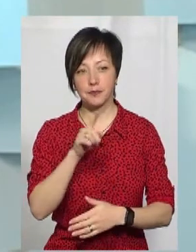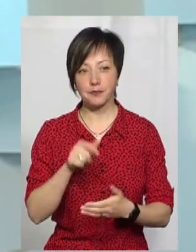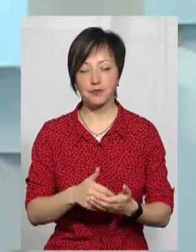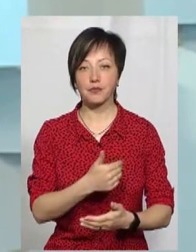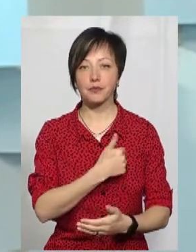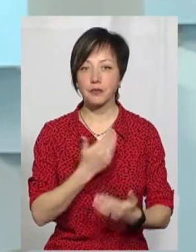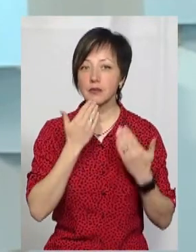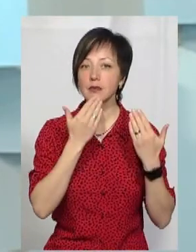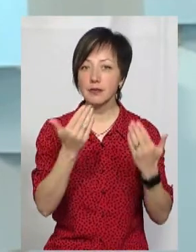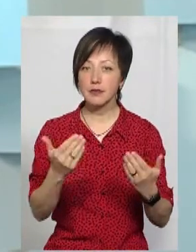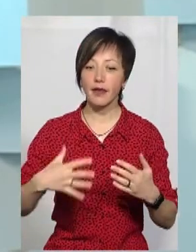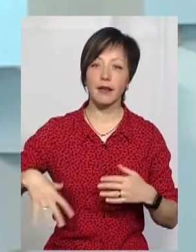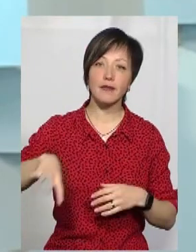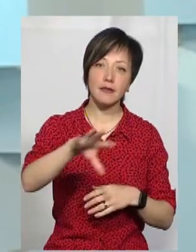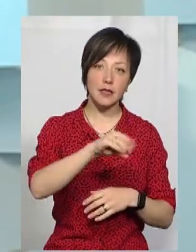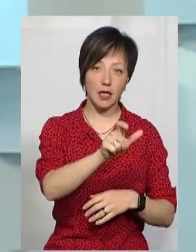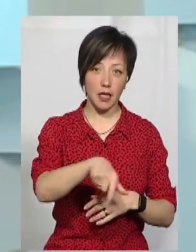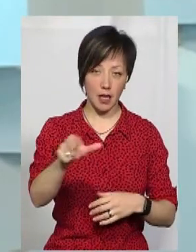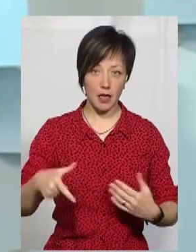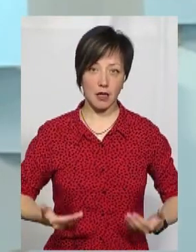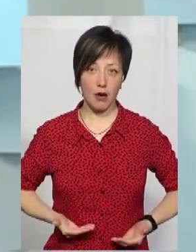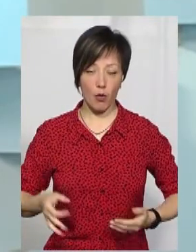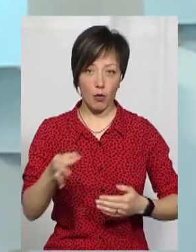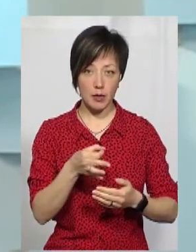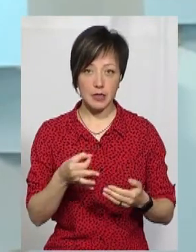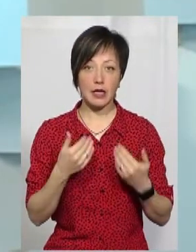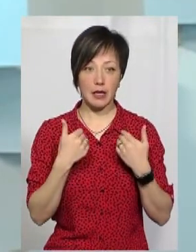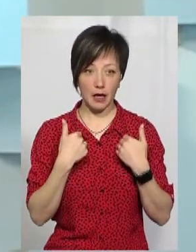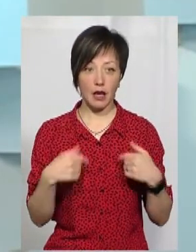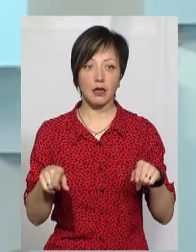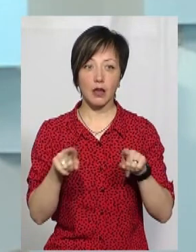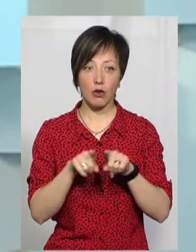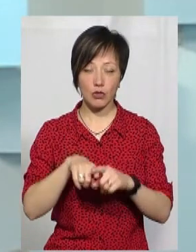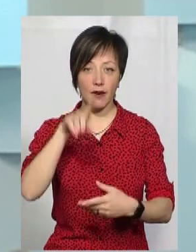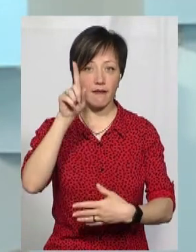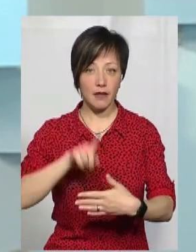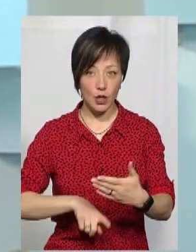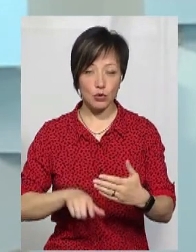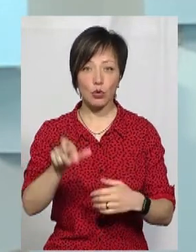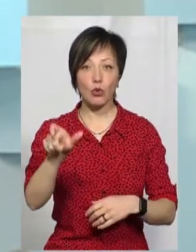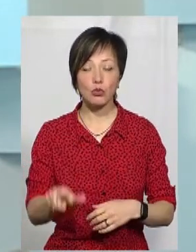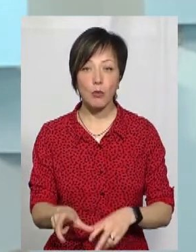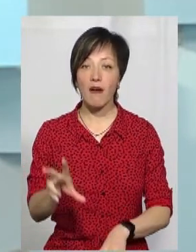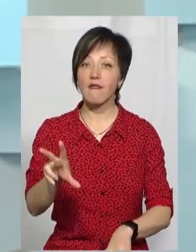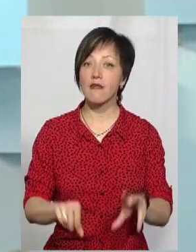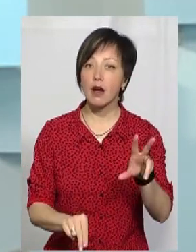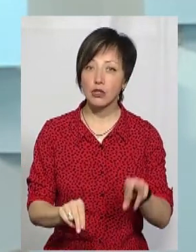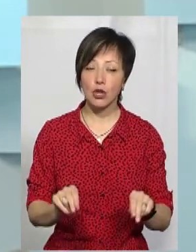хочу звернутися до всіх мешканців Хмельниччини. Я також є глибоко віруючою особою, але вважаю,